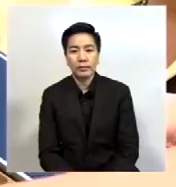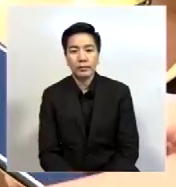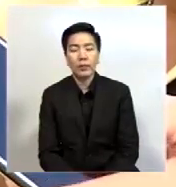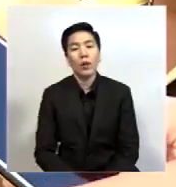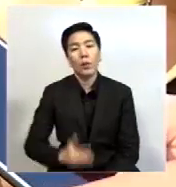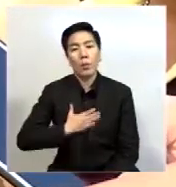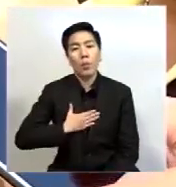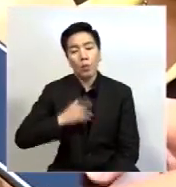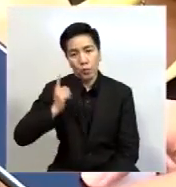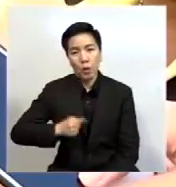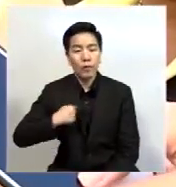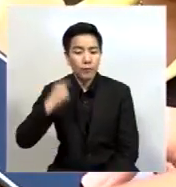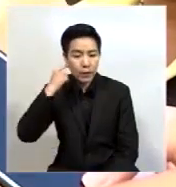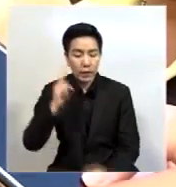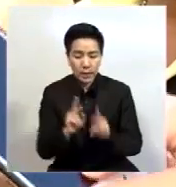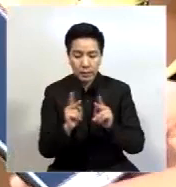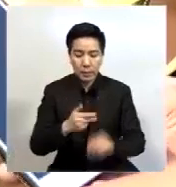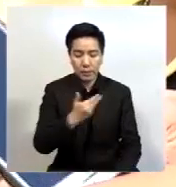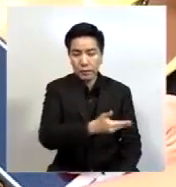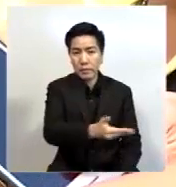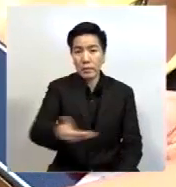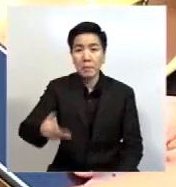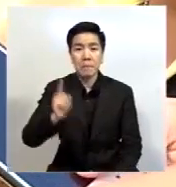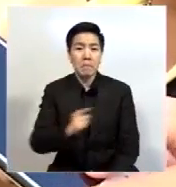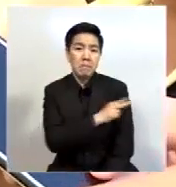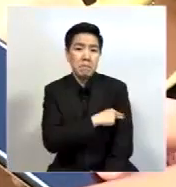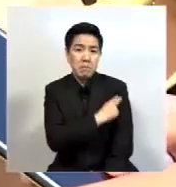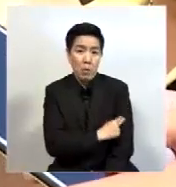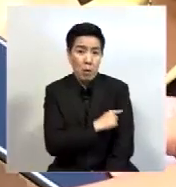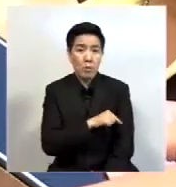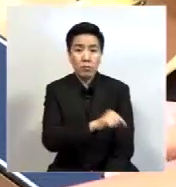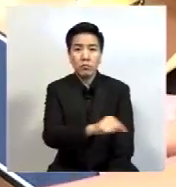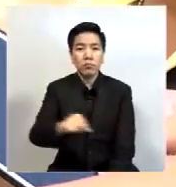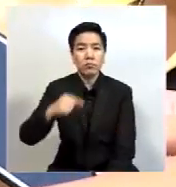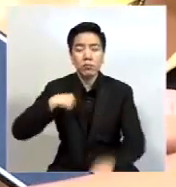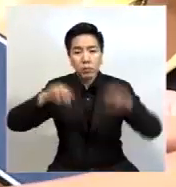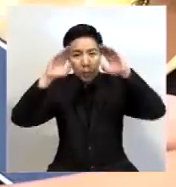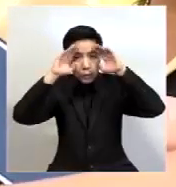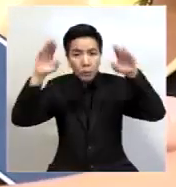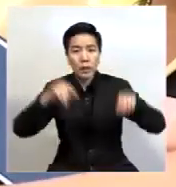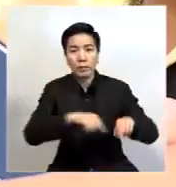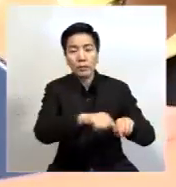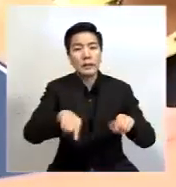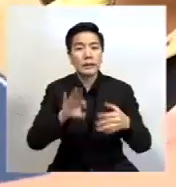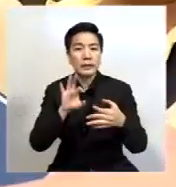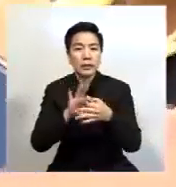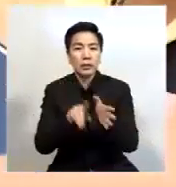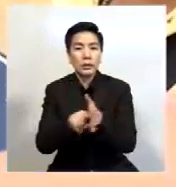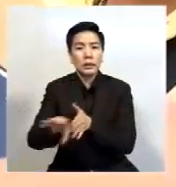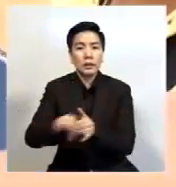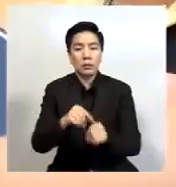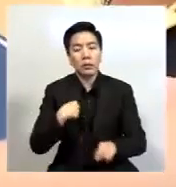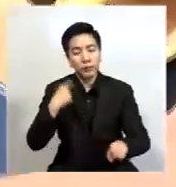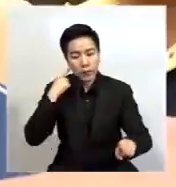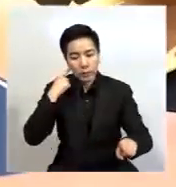ผมต้องฟังคณะกรรมการซึ่งส่วนใหญ่ก็เป็นแพทย์เป็นคนที่มีประสบการณ์เกี่ยวกับเรื่องการติดต่อ